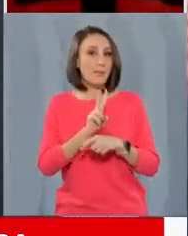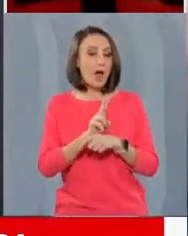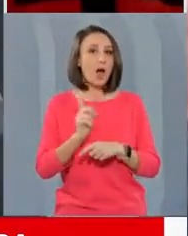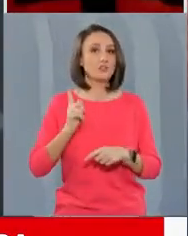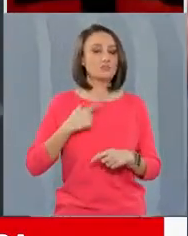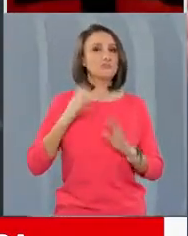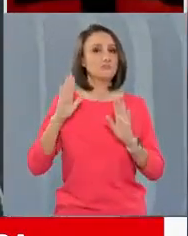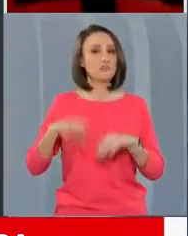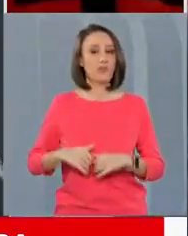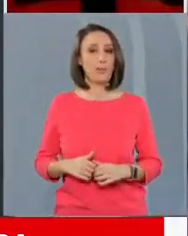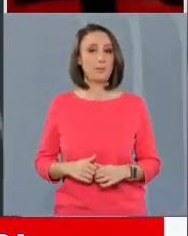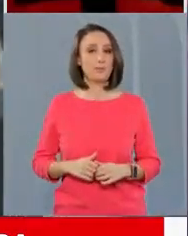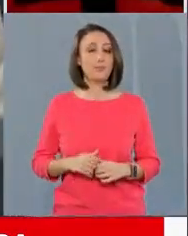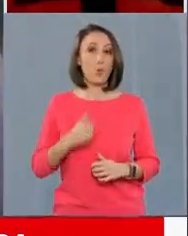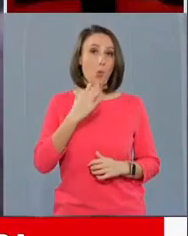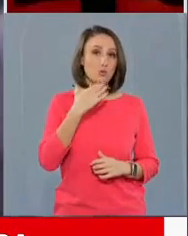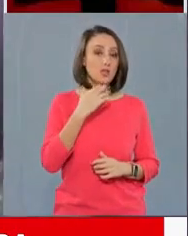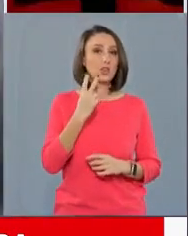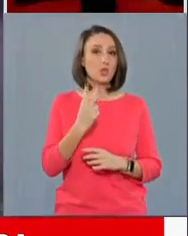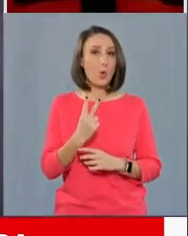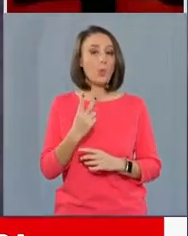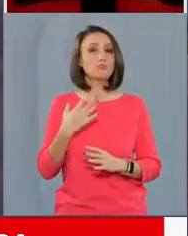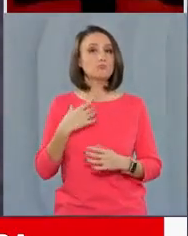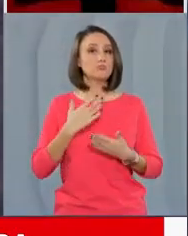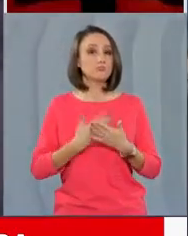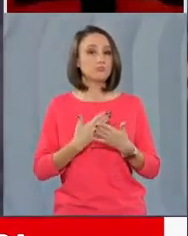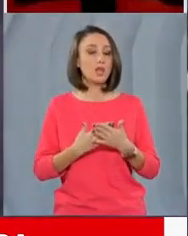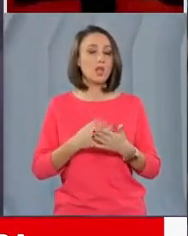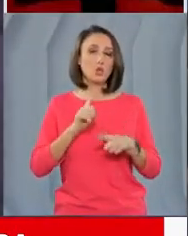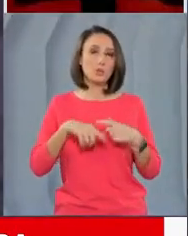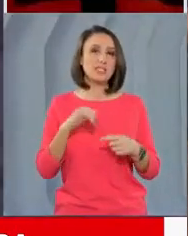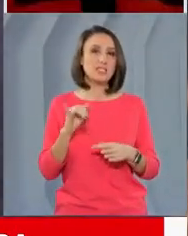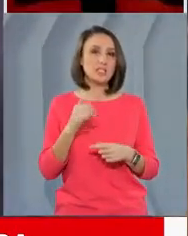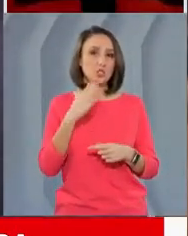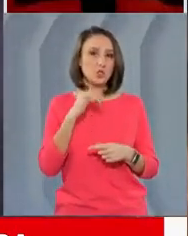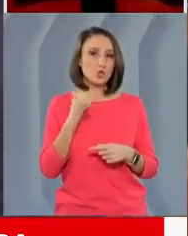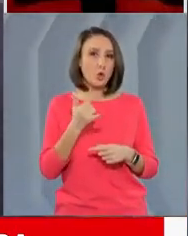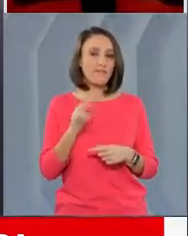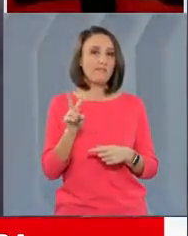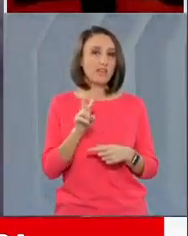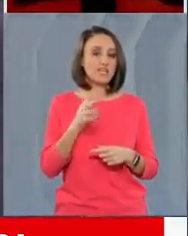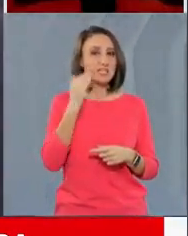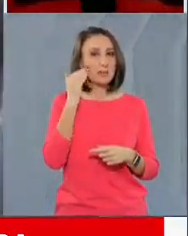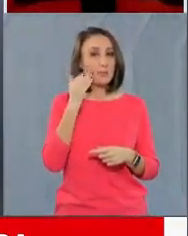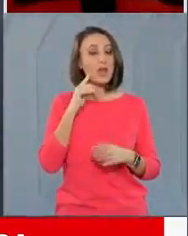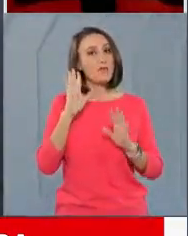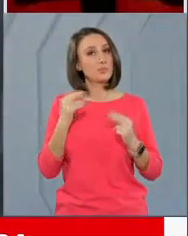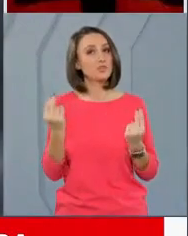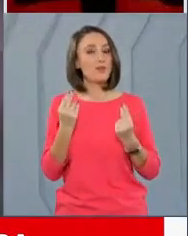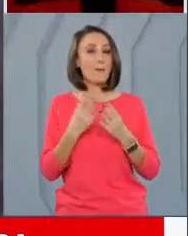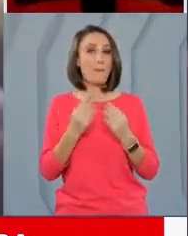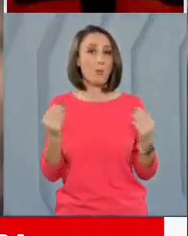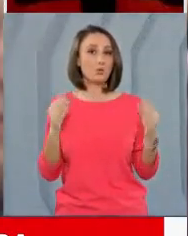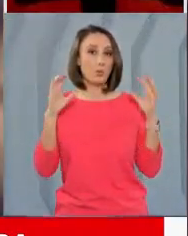îl avem de vreo o zi, două, în sensul că după ziua de joi, joi, vineri, dacă nu și sâmbătă, să avem ceva mai